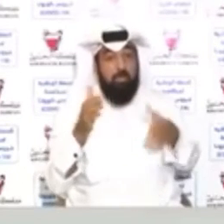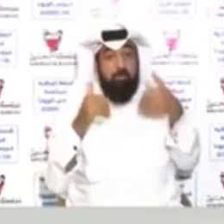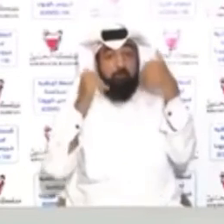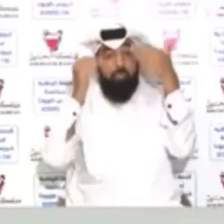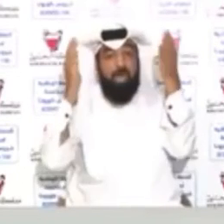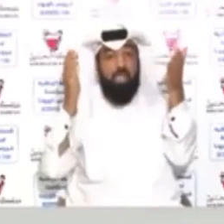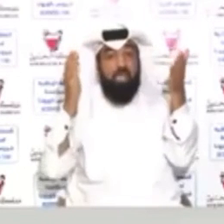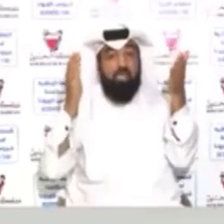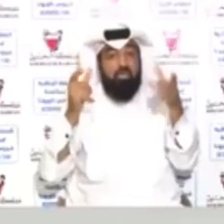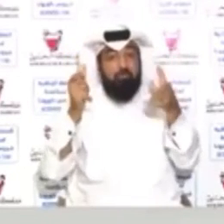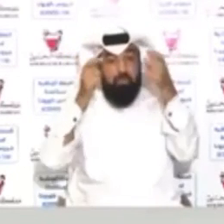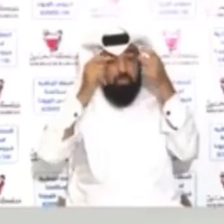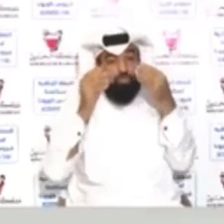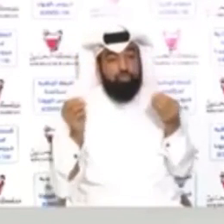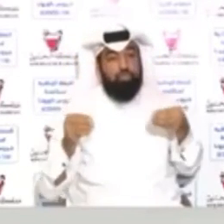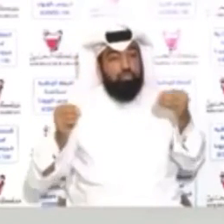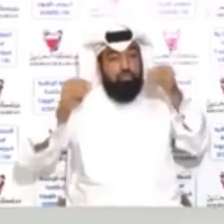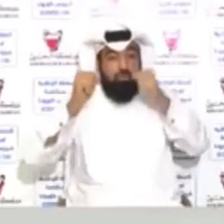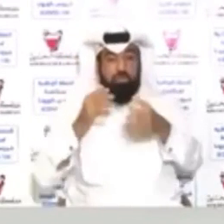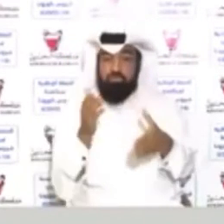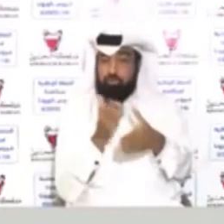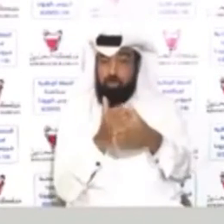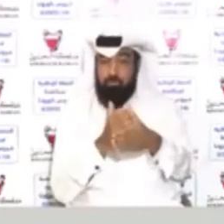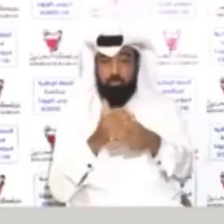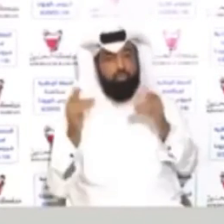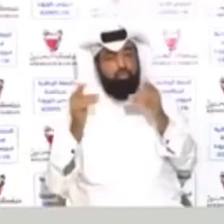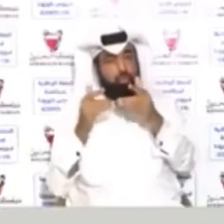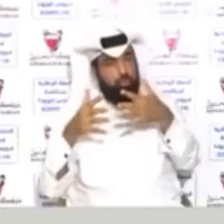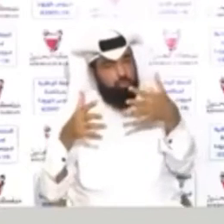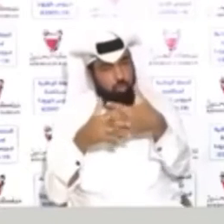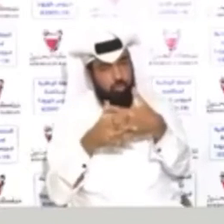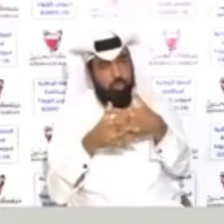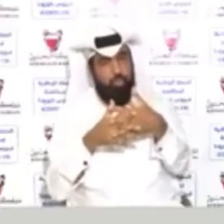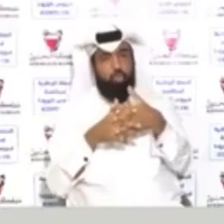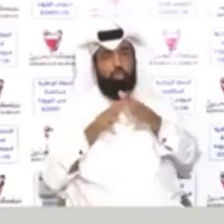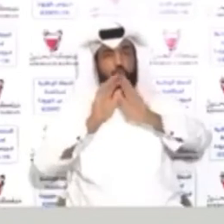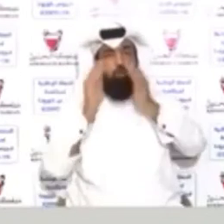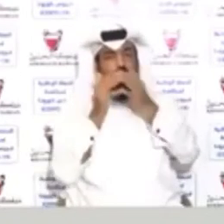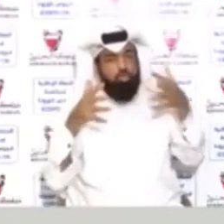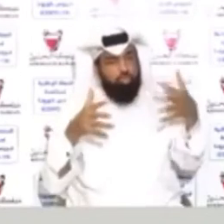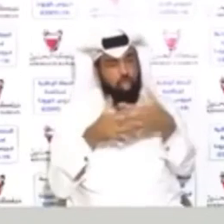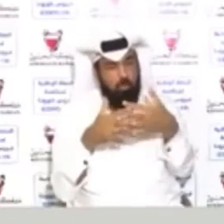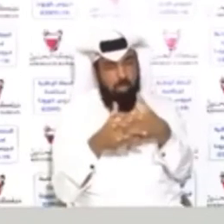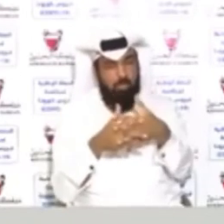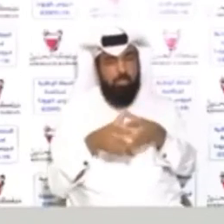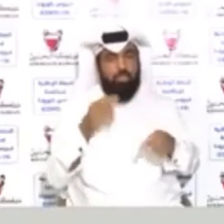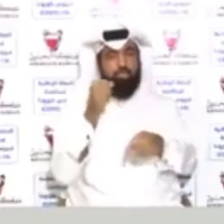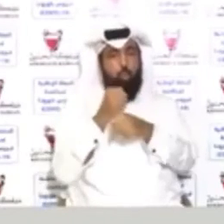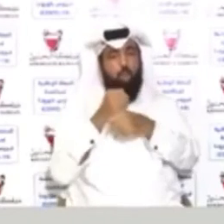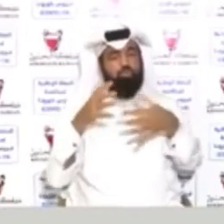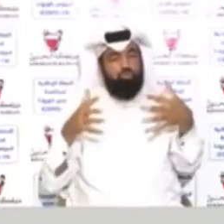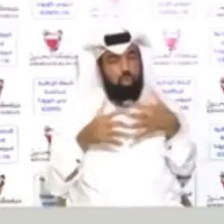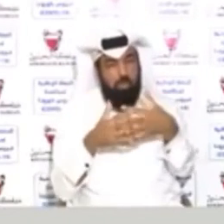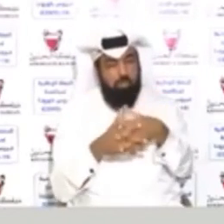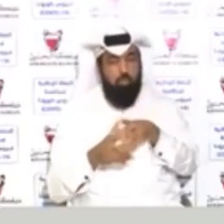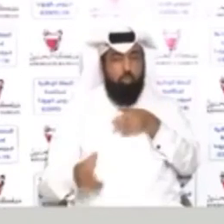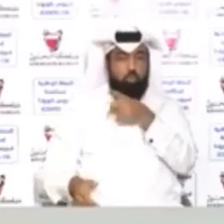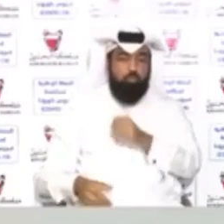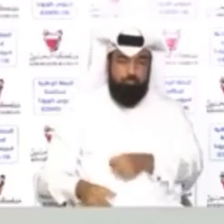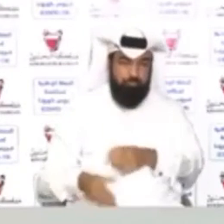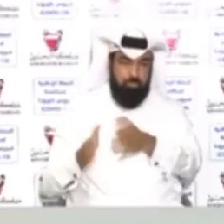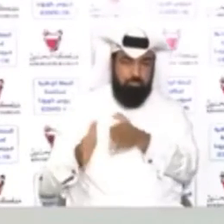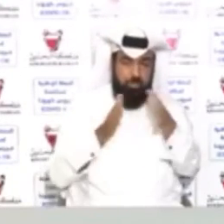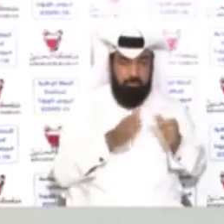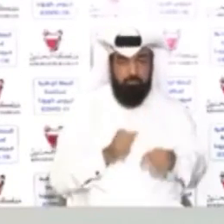يعني أغلب العمال الوافدة اللي هم مخالطين يعني احنا رصدنا مثلا واحد موجب، إذا